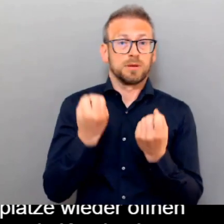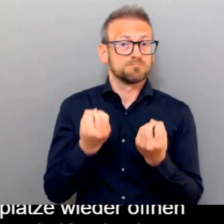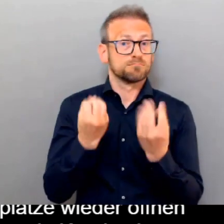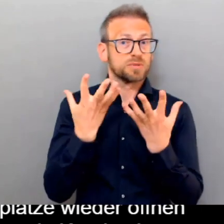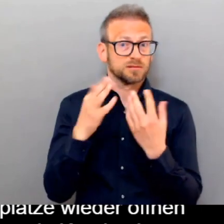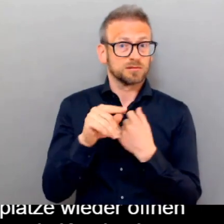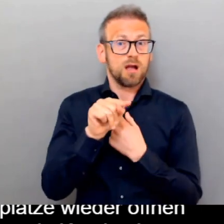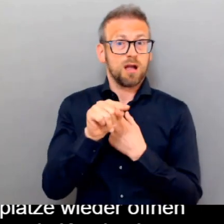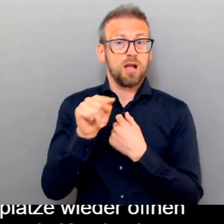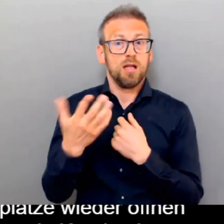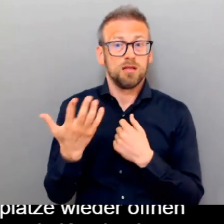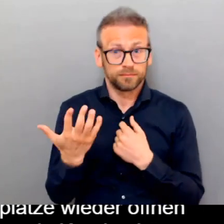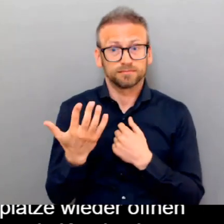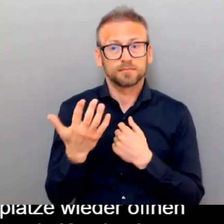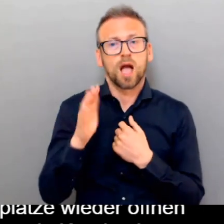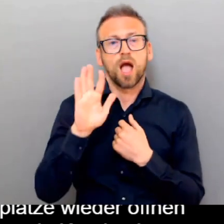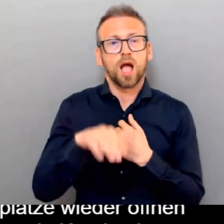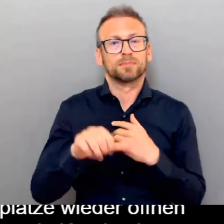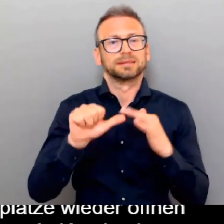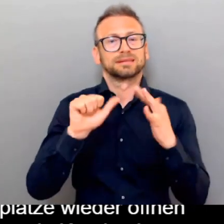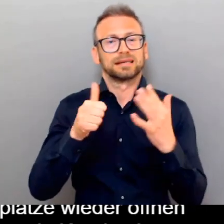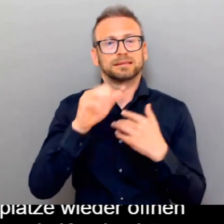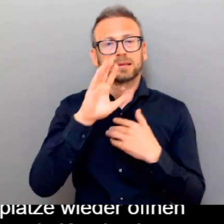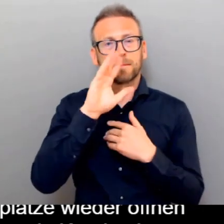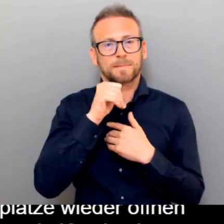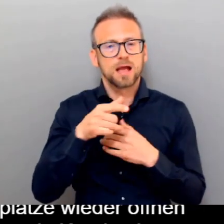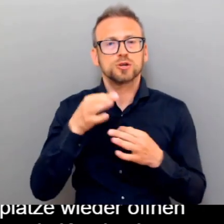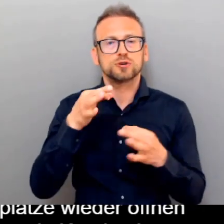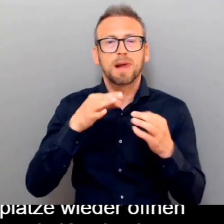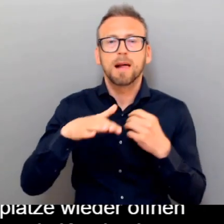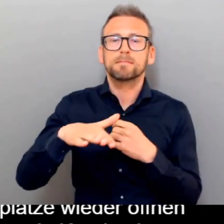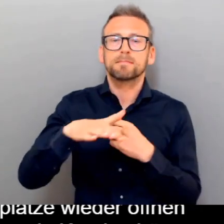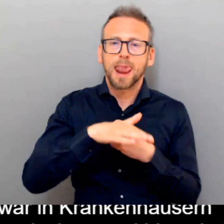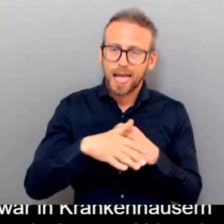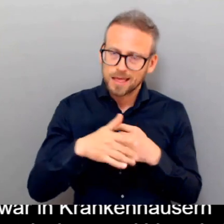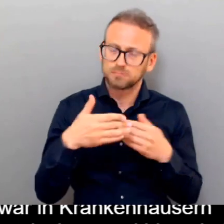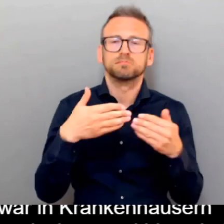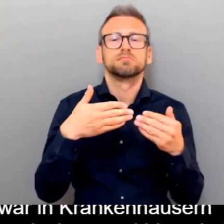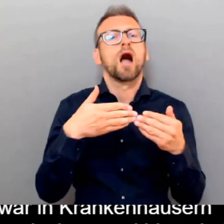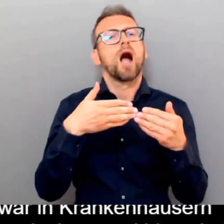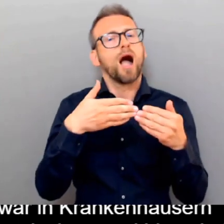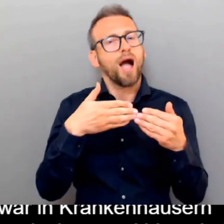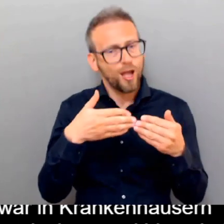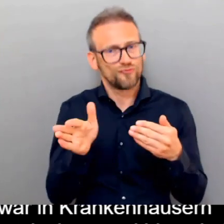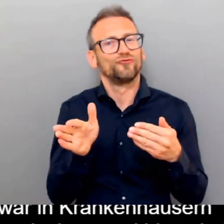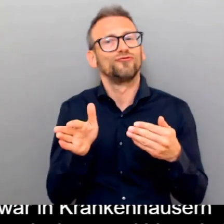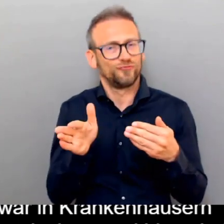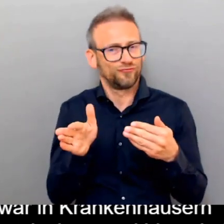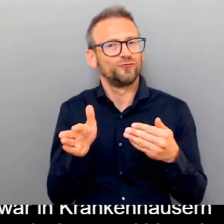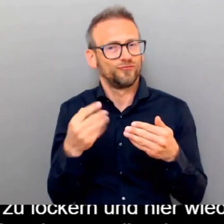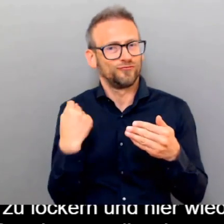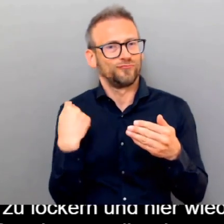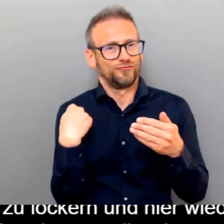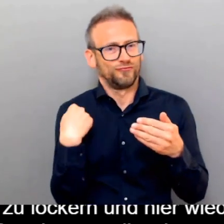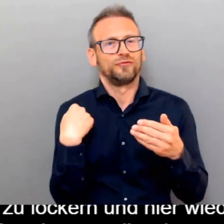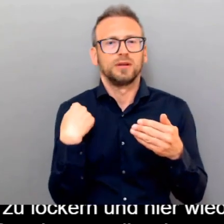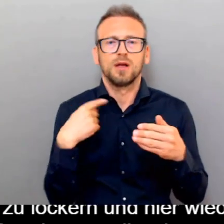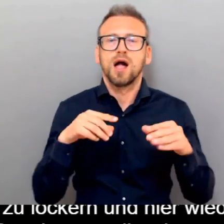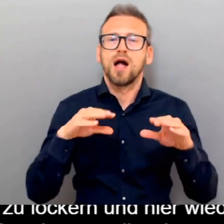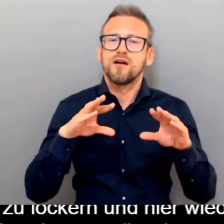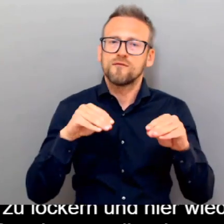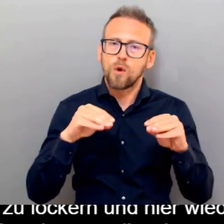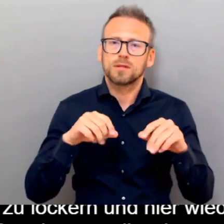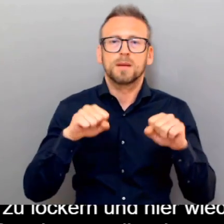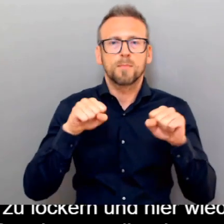wieder Besuch zu empfangen. Natürlich unter den Regelungen, die wir auch vorgegeben hatten, mit Abstand, mit Mund-Nasen